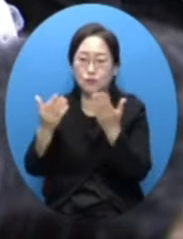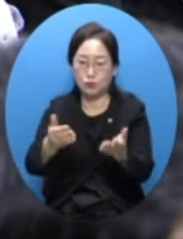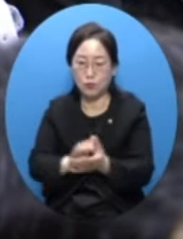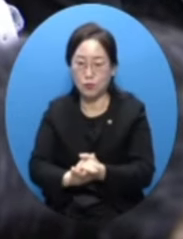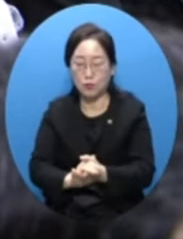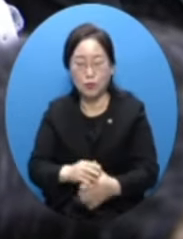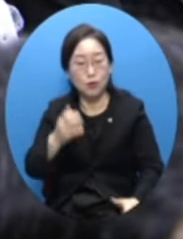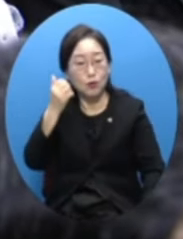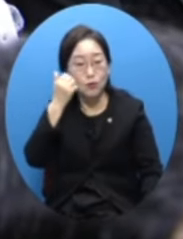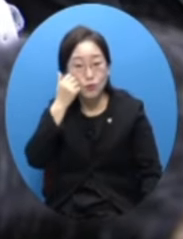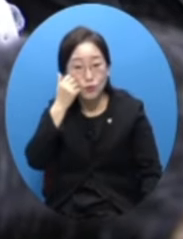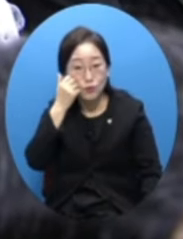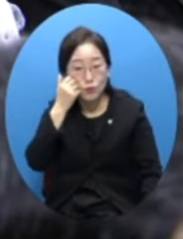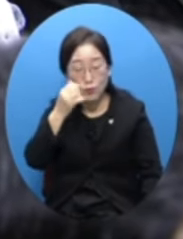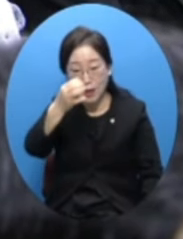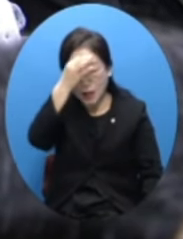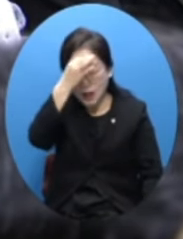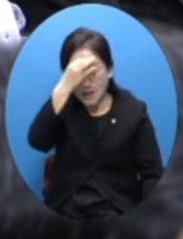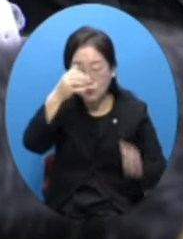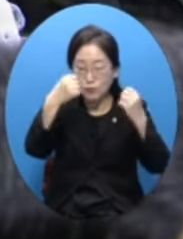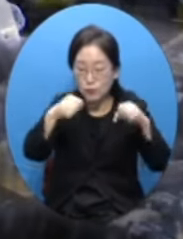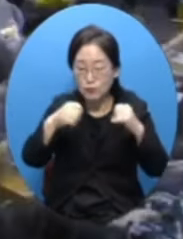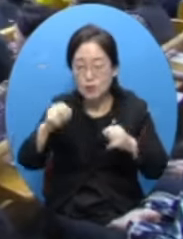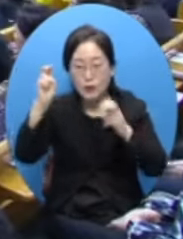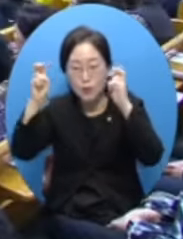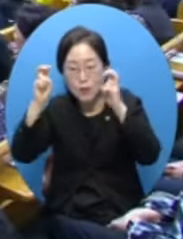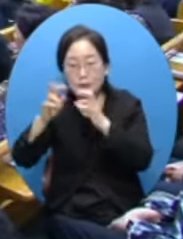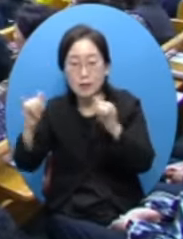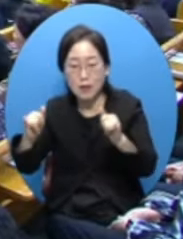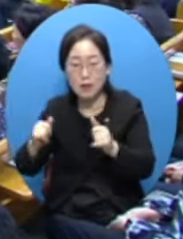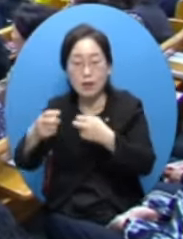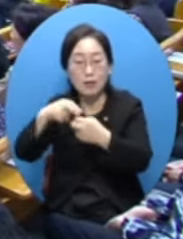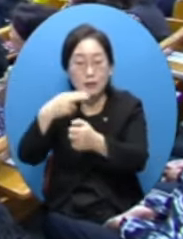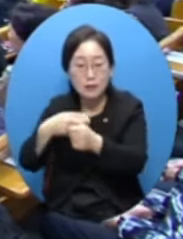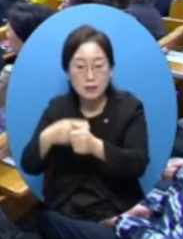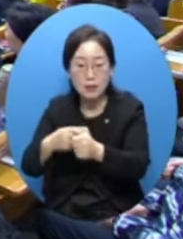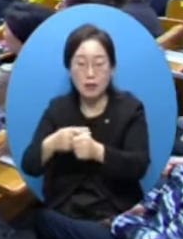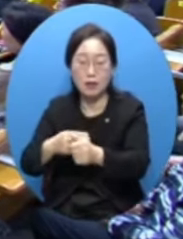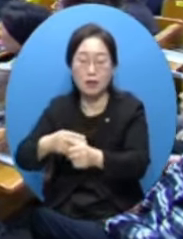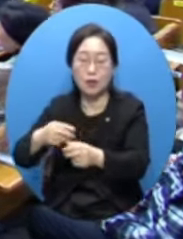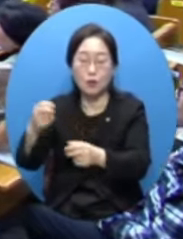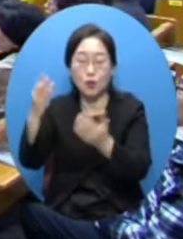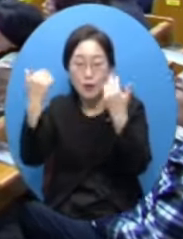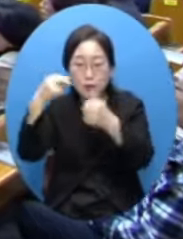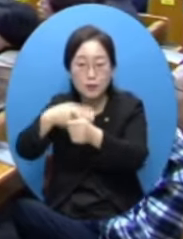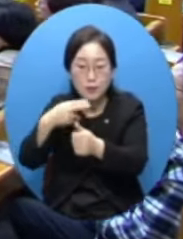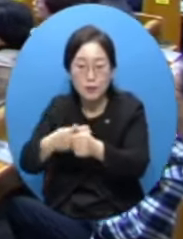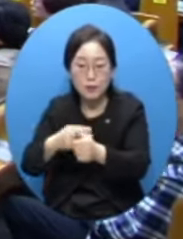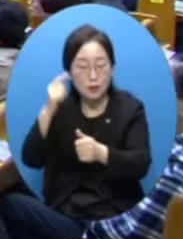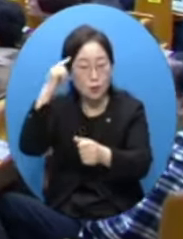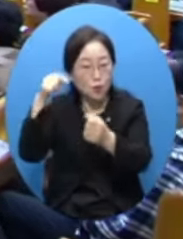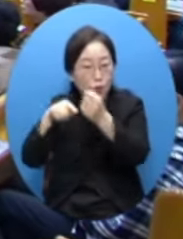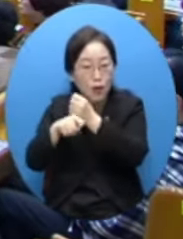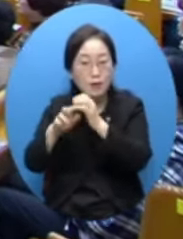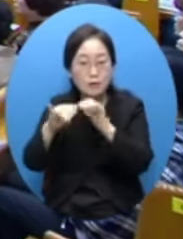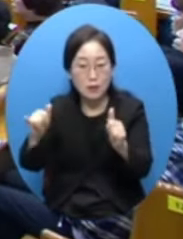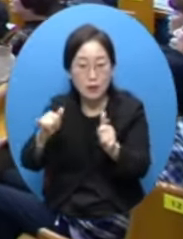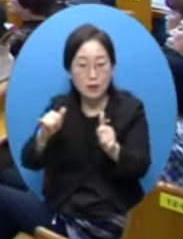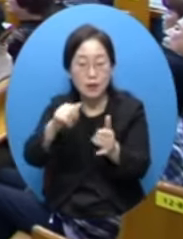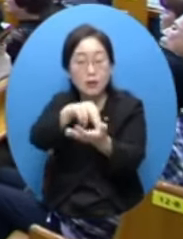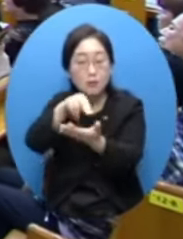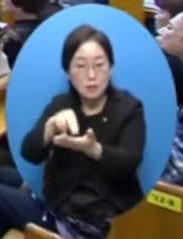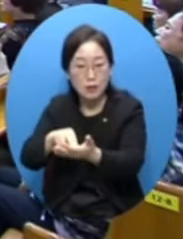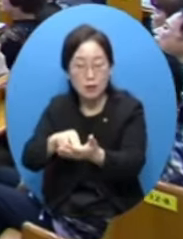사람은 예술가로, 어떤 사람은 사업가로, 어떤 사람은 의사로, 어떤 사람은 교사로, 어떤 사람은 과학자로 하나님 부르신 것입니다.